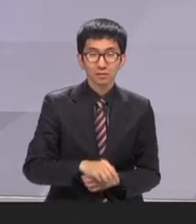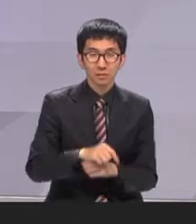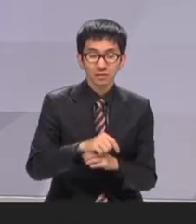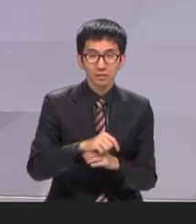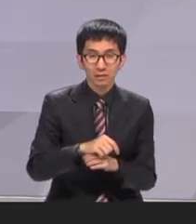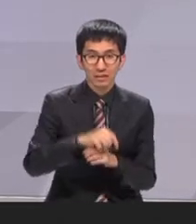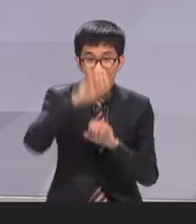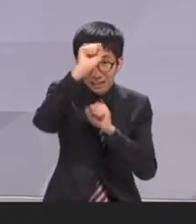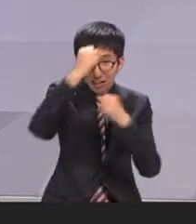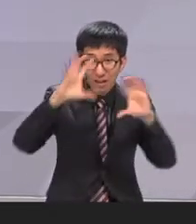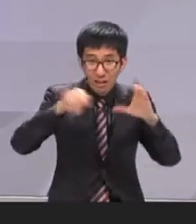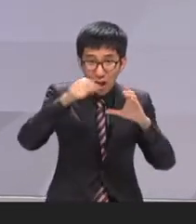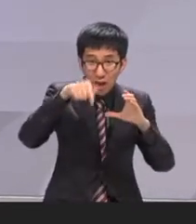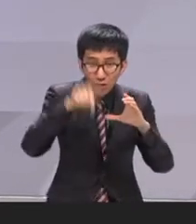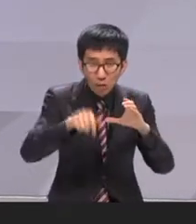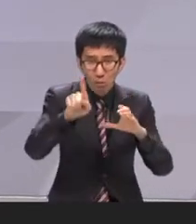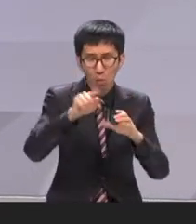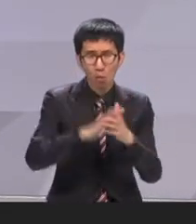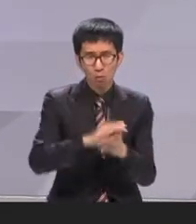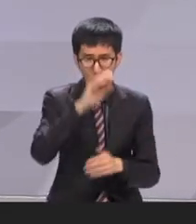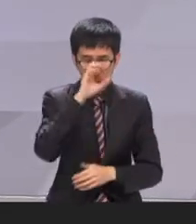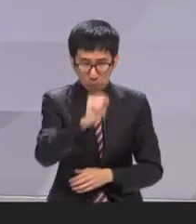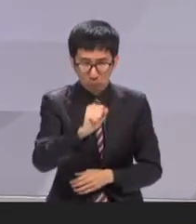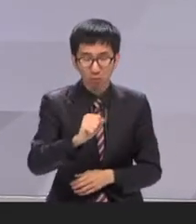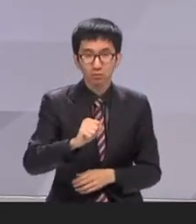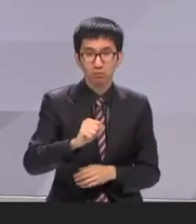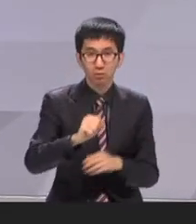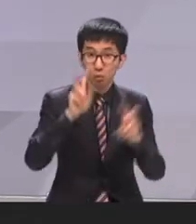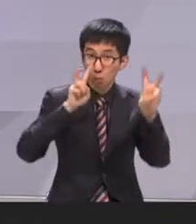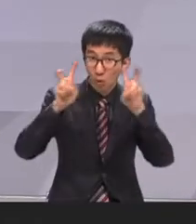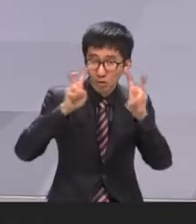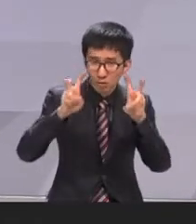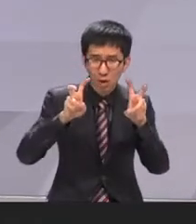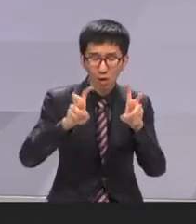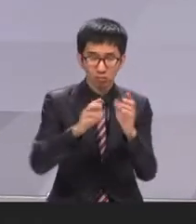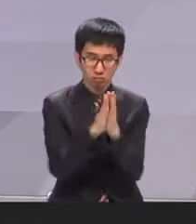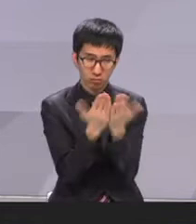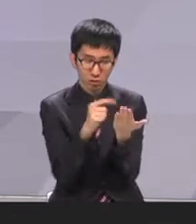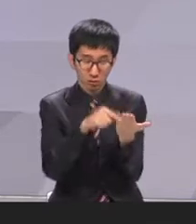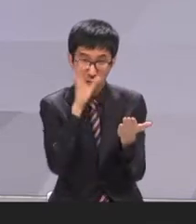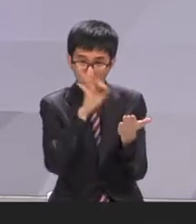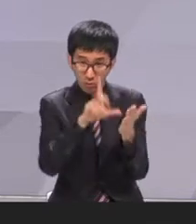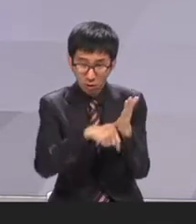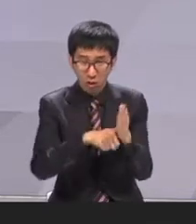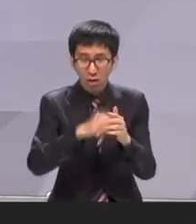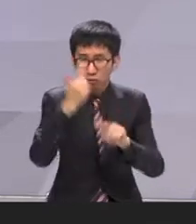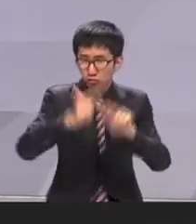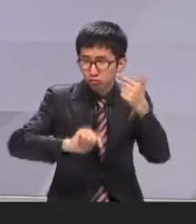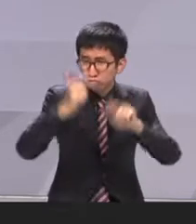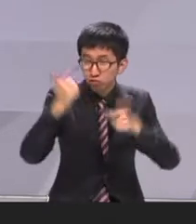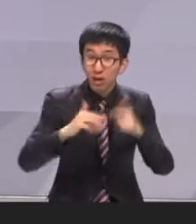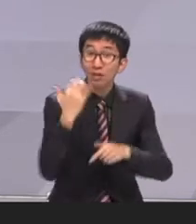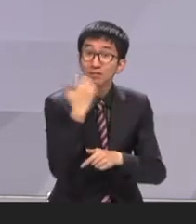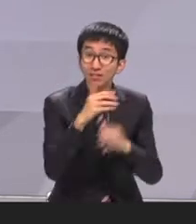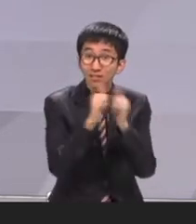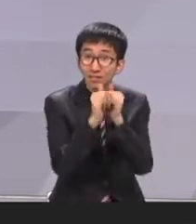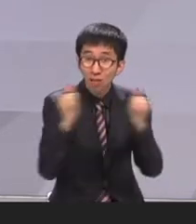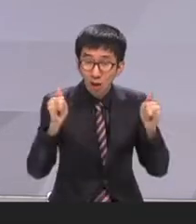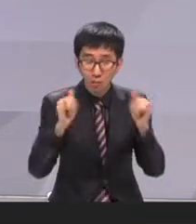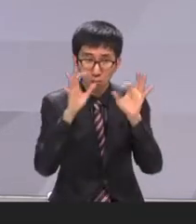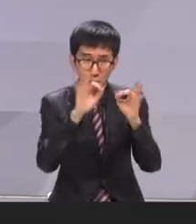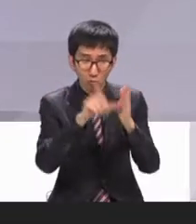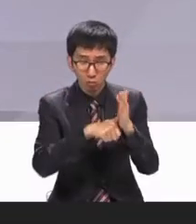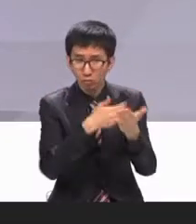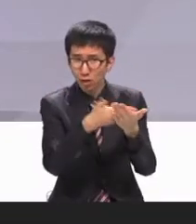화보가 공개가 됐는데 좀 이례적으로 논란이 된 게 어 다양한 종들이 모여서 근데 음식을 먹는 그런 화보 했는데 이게